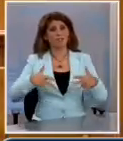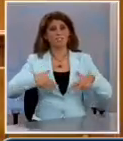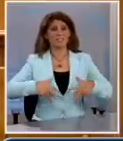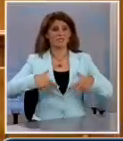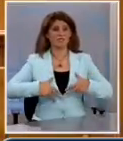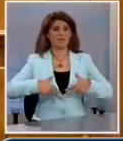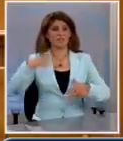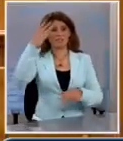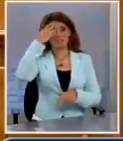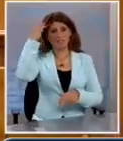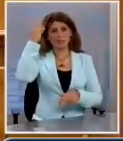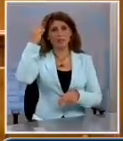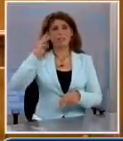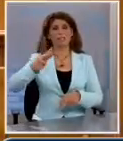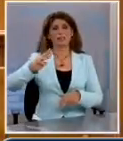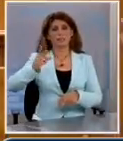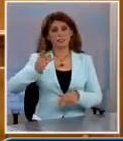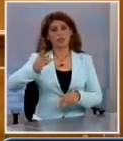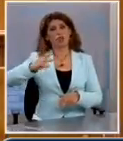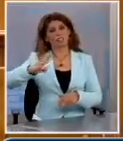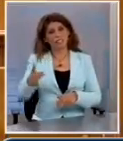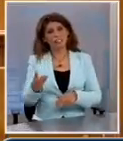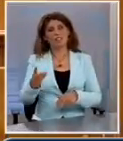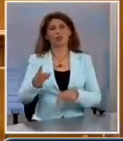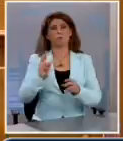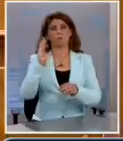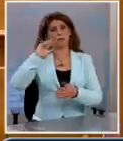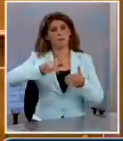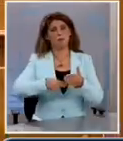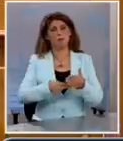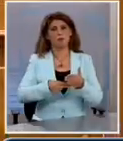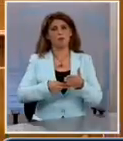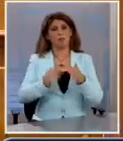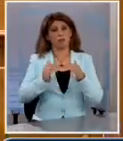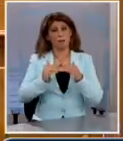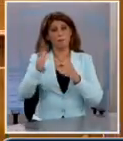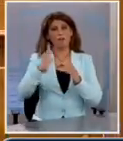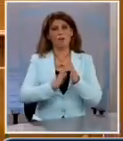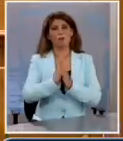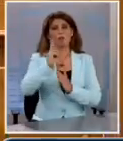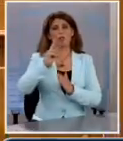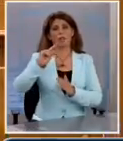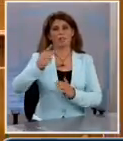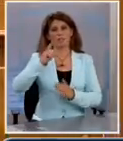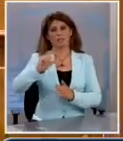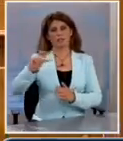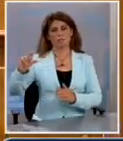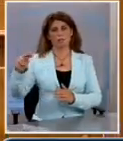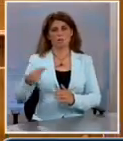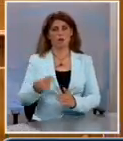κυβέρνησης Τσίπρα, το τρίτο και το τέταρτο μνημόνιο, θα ξεπεράσει αισίως τα 12 δισεκατομμύρια